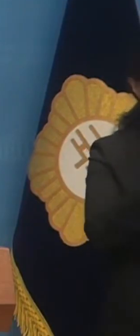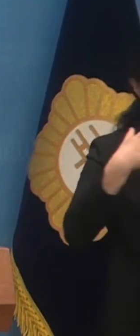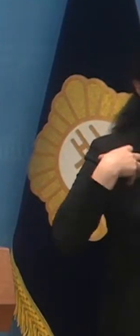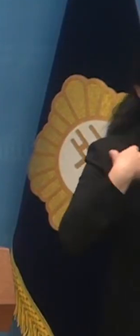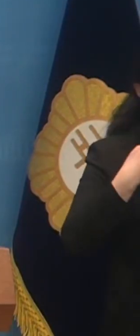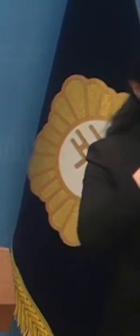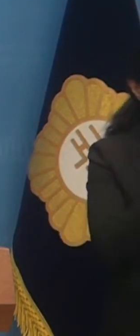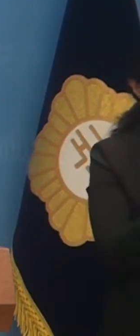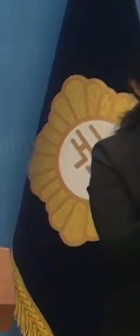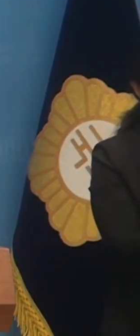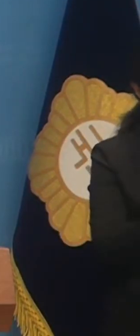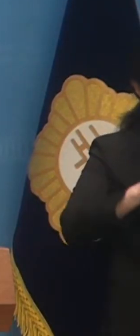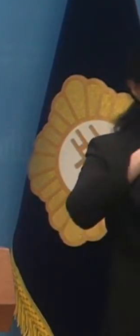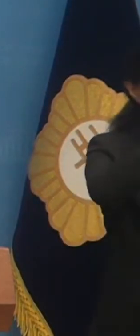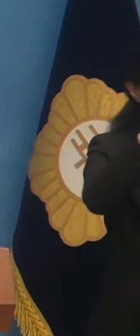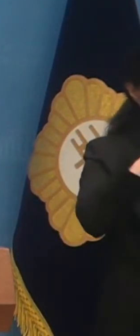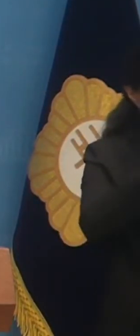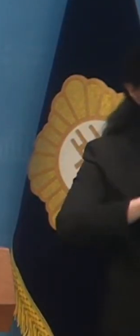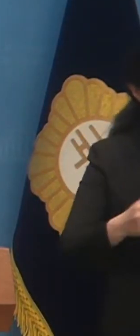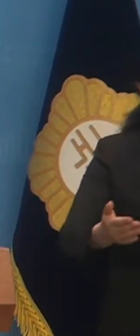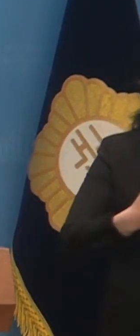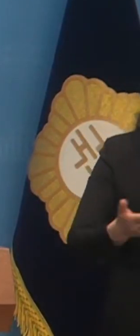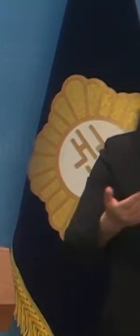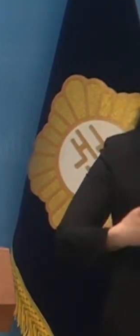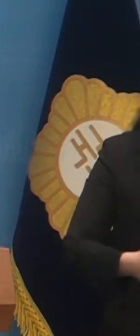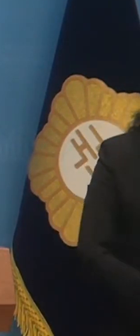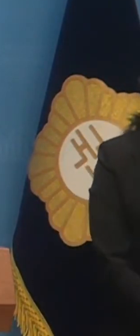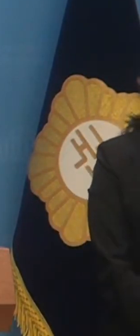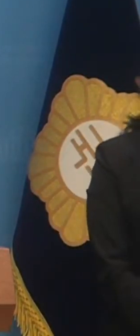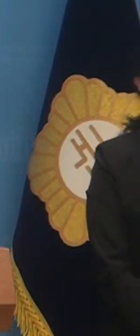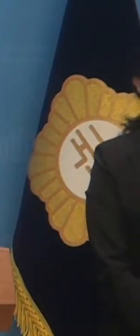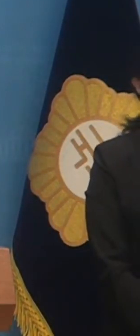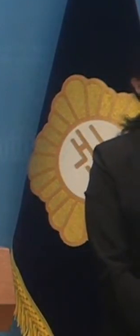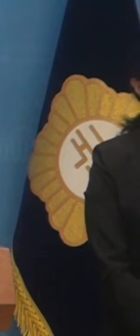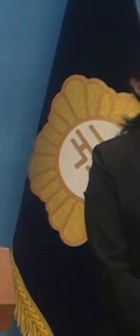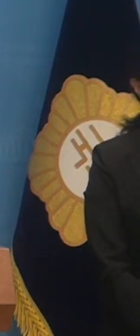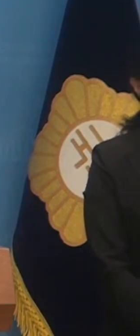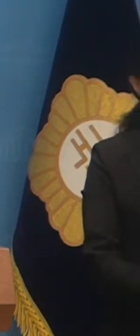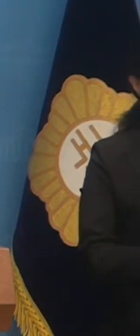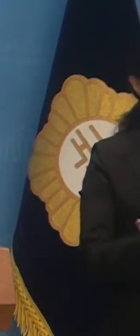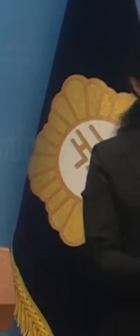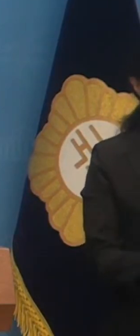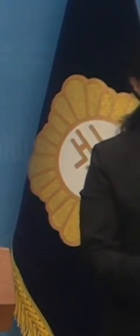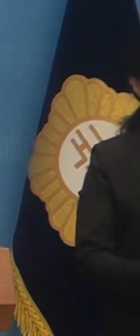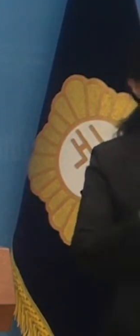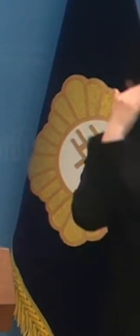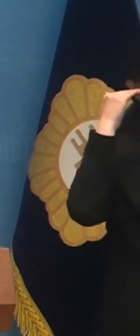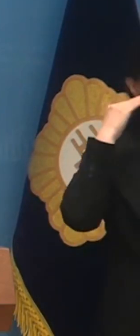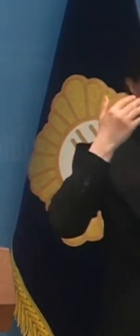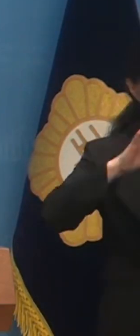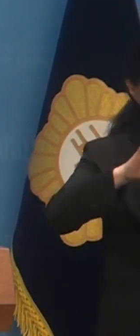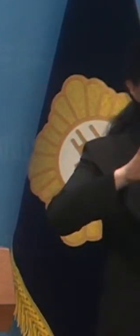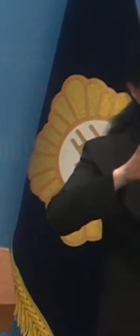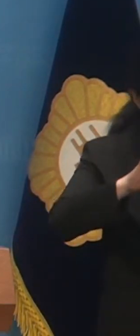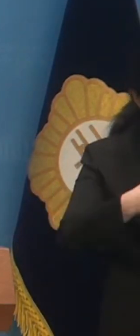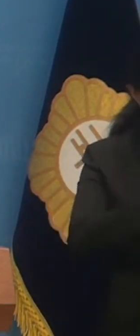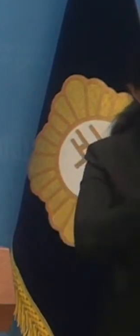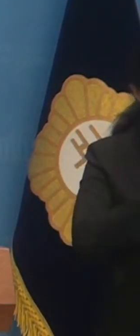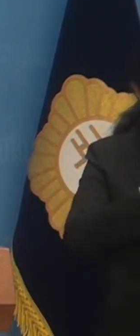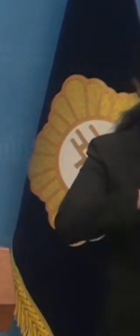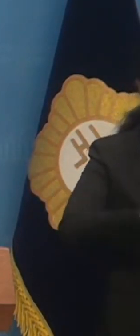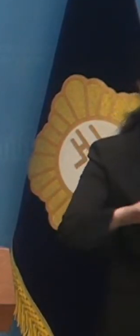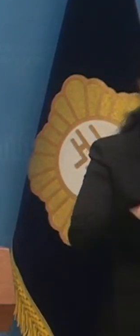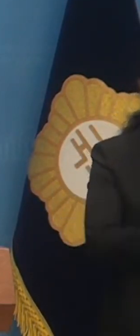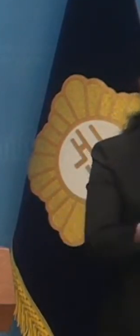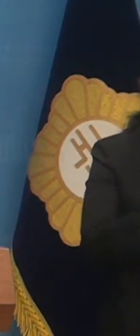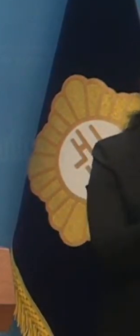민주당의 국정 정상화에 협조하길 바랍니다. 지금은 대한민국이 직면한 위기를